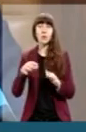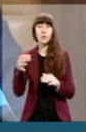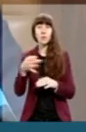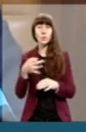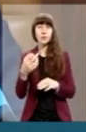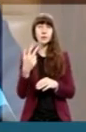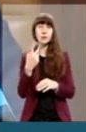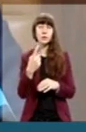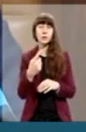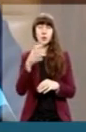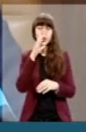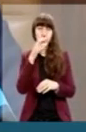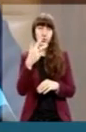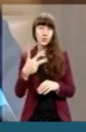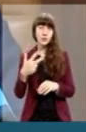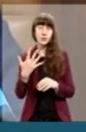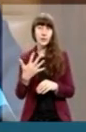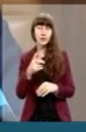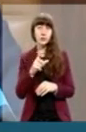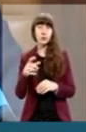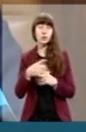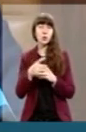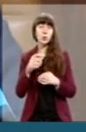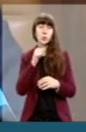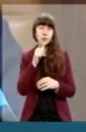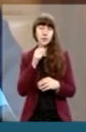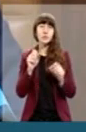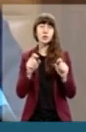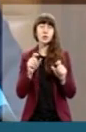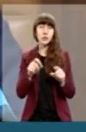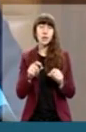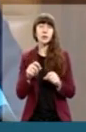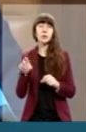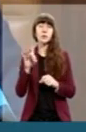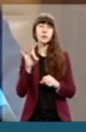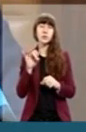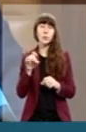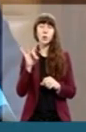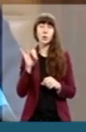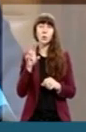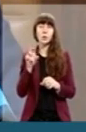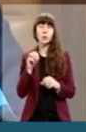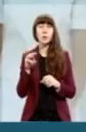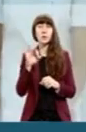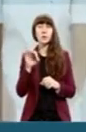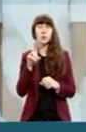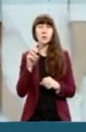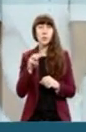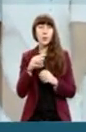человека, Лисаковск, 35 человек, а также в районах Костанайском, Житогоринском, Денисовском, Ауликовском и Федоровском